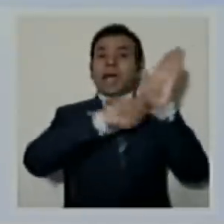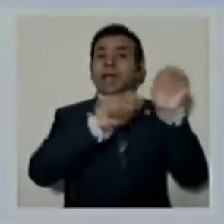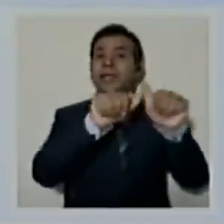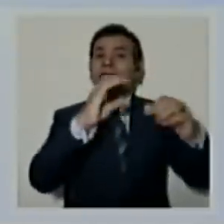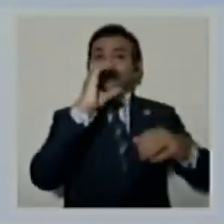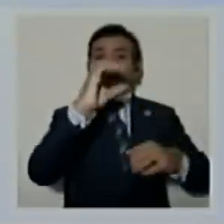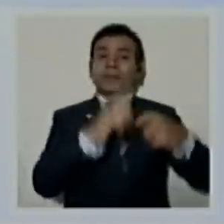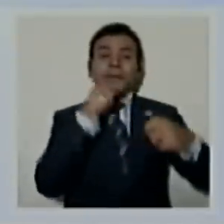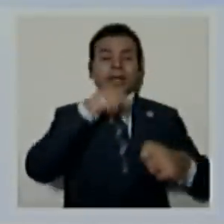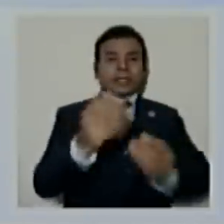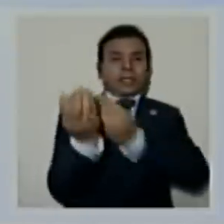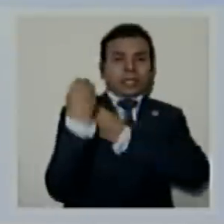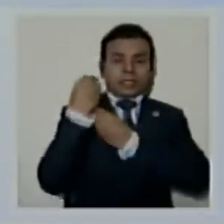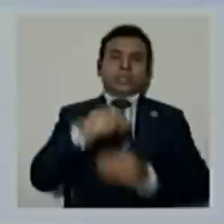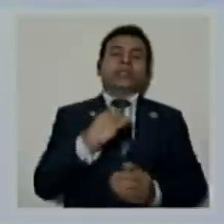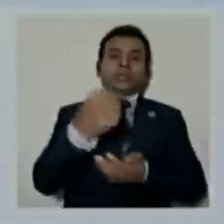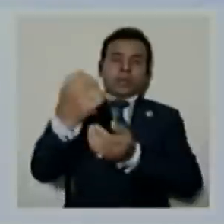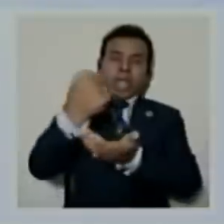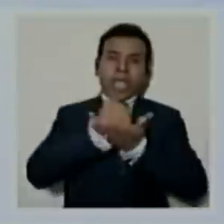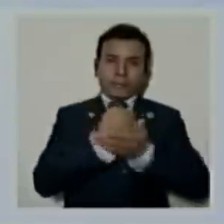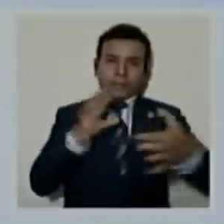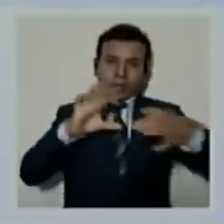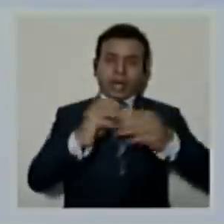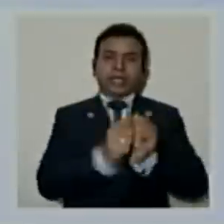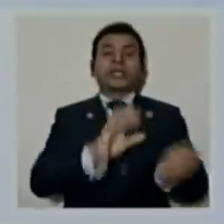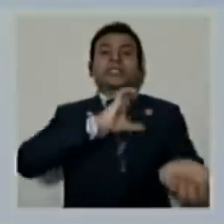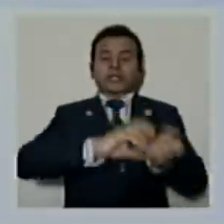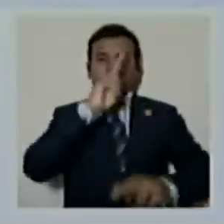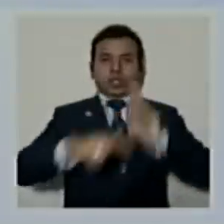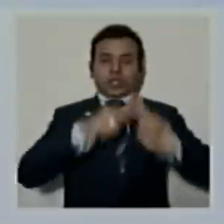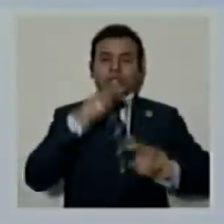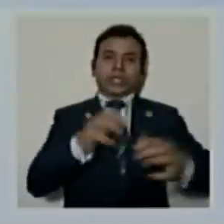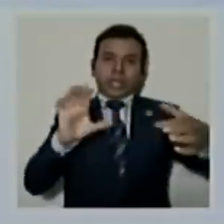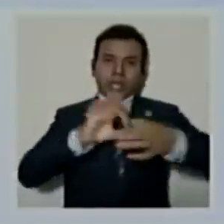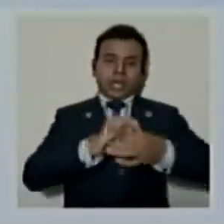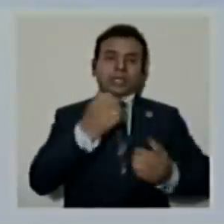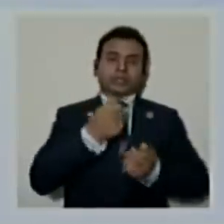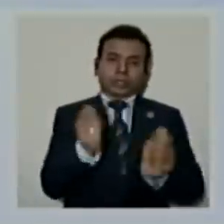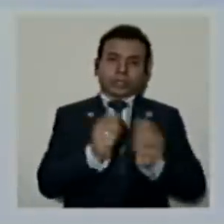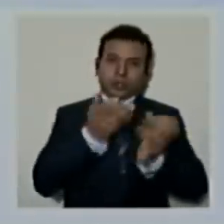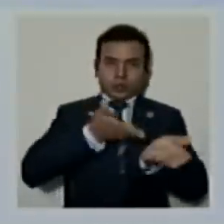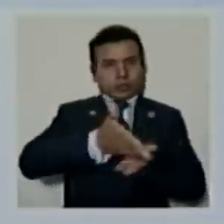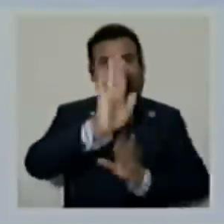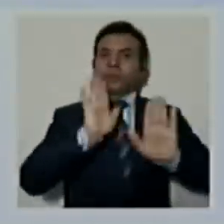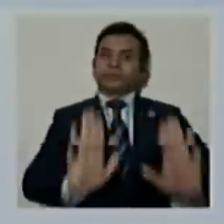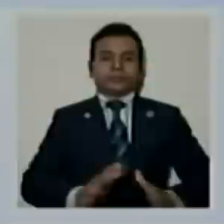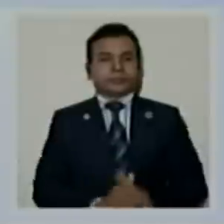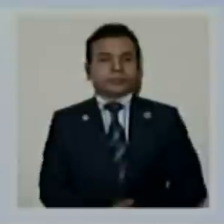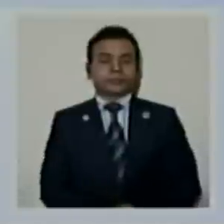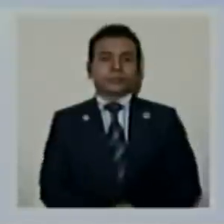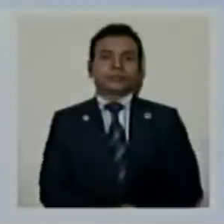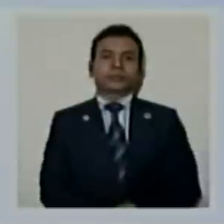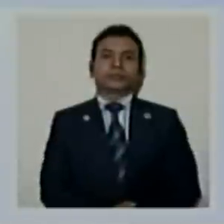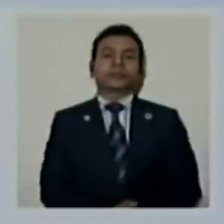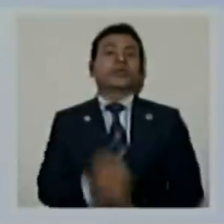তাদের চলমান আছে এবং তাদের এই প্রক্রিয়ার মধ্যে আরও অনেক বুথ সংযোজনের পরিকল্পনা আছে, যেটা স্বাস্থ্য অধিদপ্তরের তত্ত্বাবধানে তারা